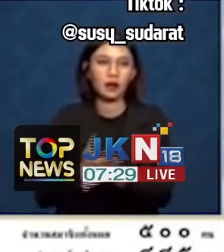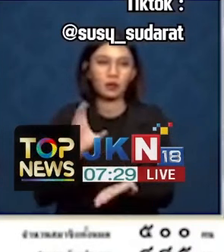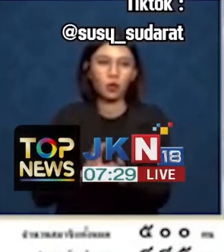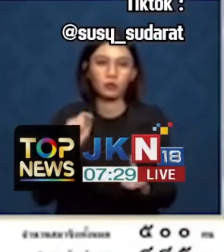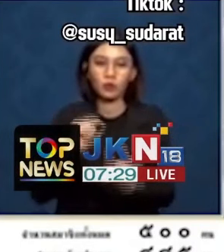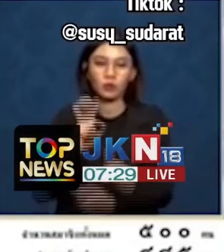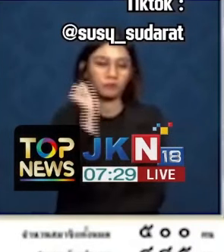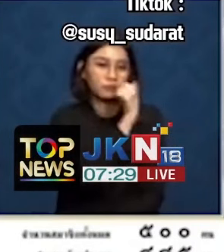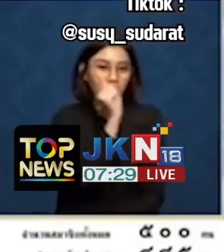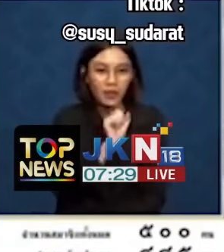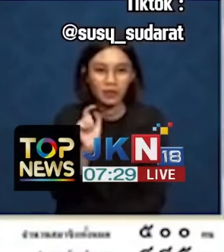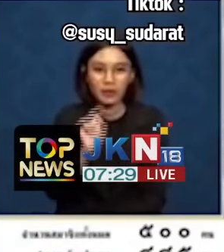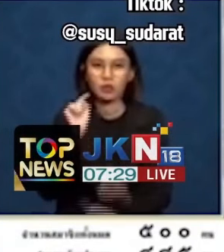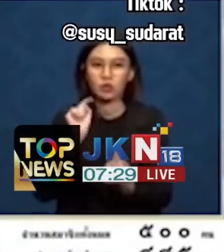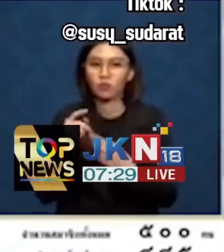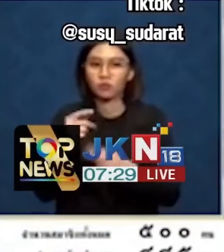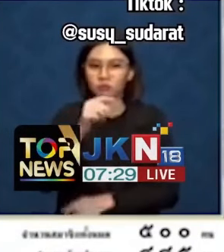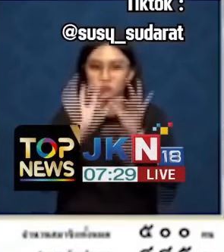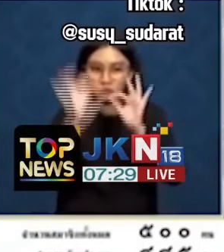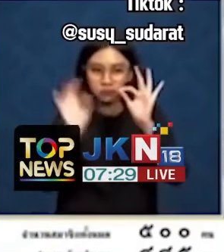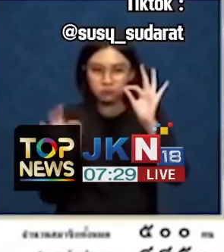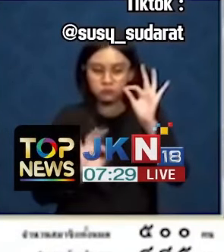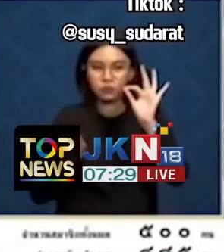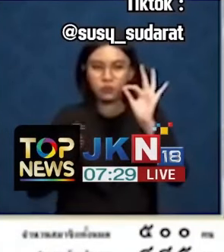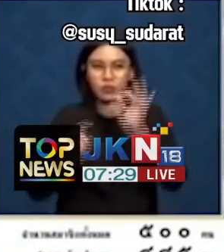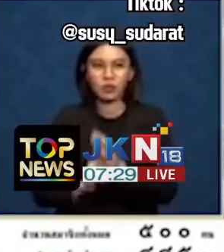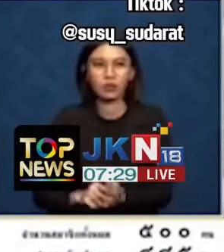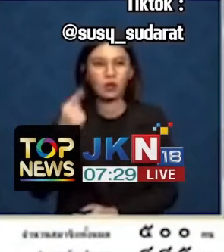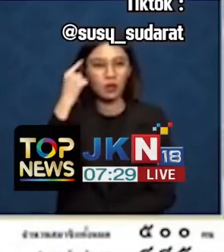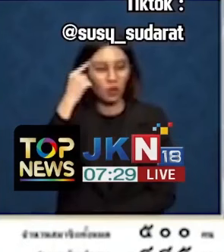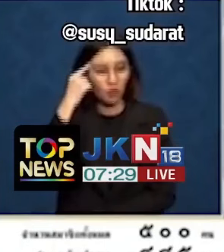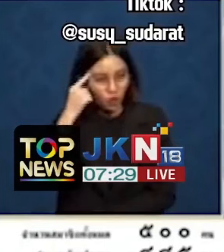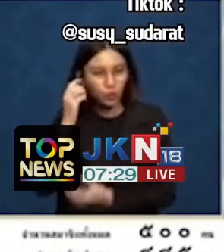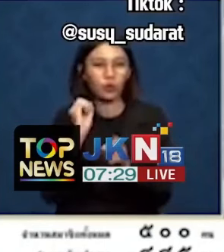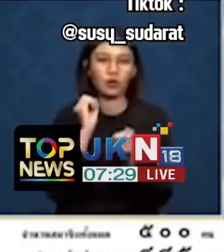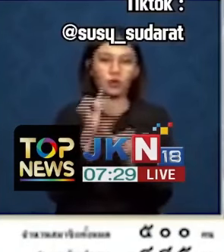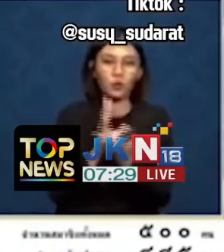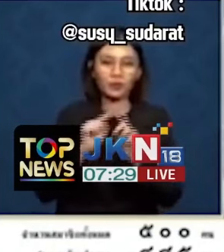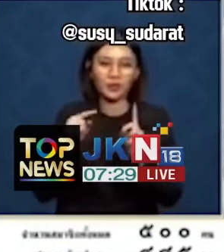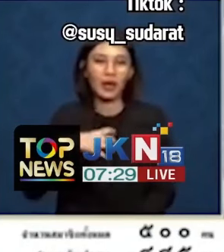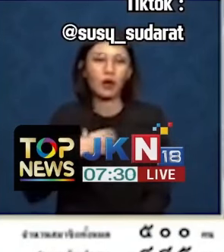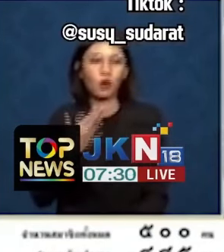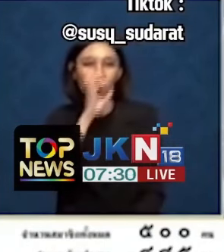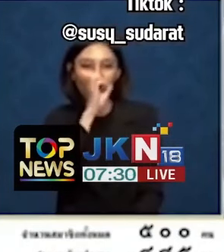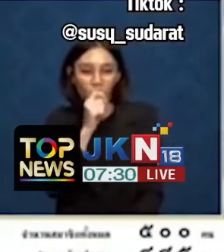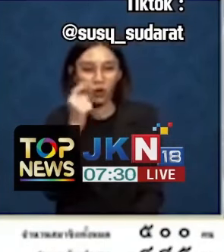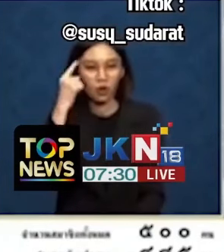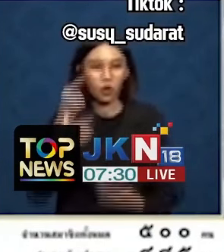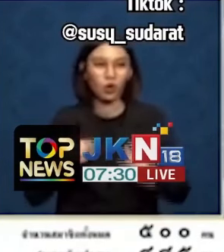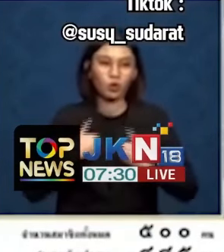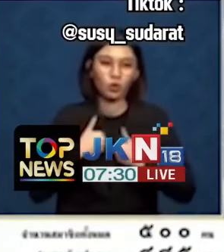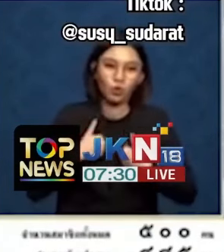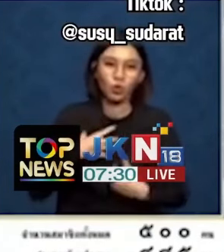นี้เหลือเกินฮะที่มันพูดว่ารู้ว่าเสี่ยงแต่คงต้องขอลองรู้ว่าเหนื่อยแต่อยากได้ของ